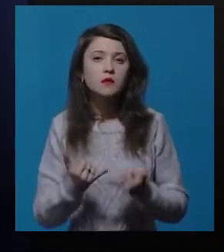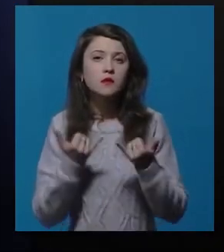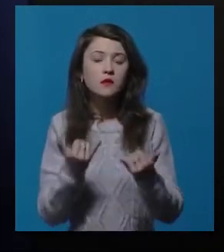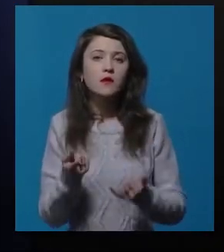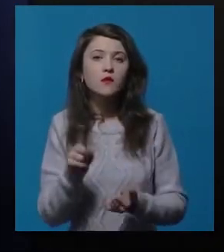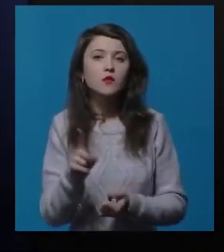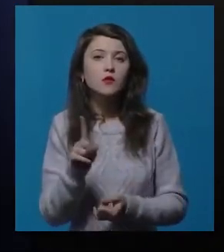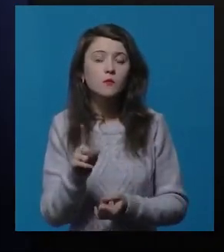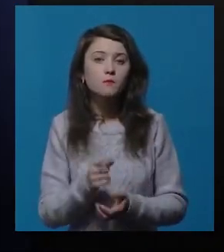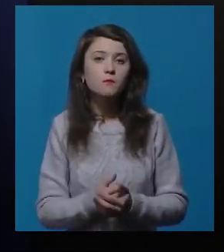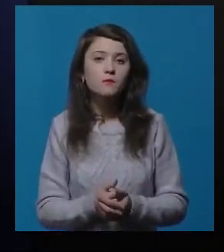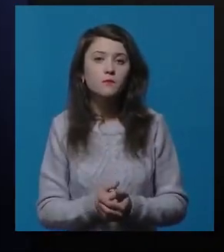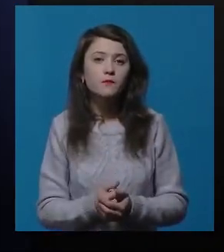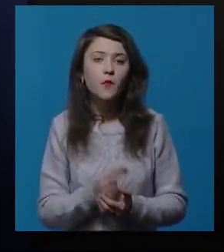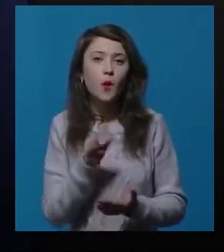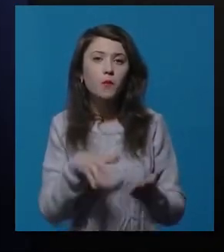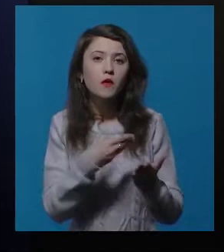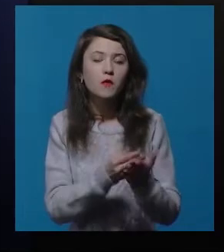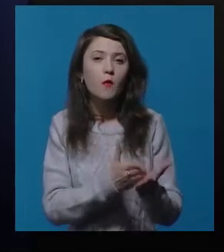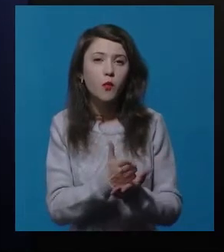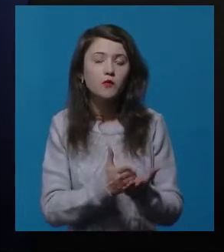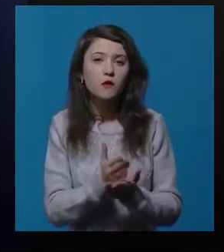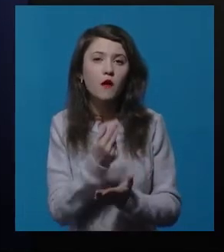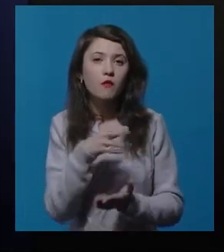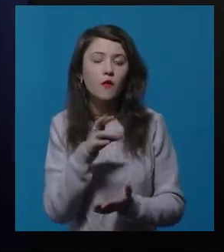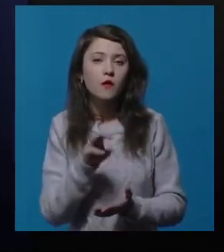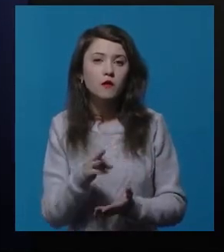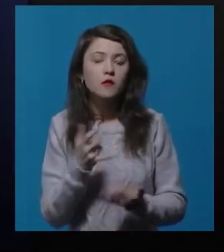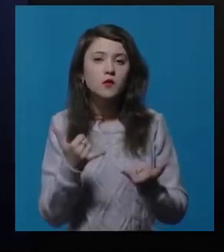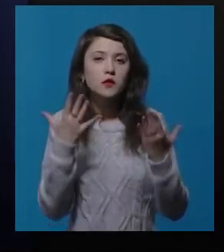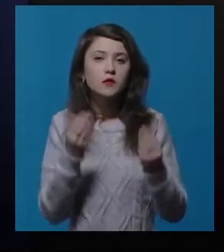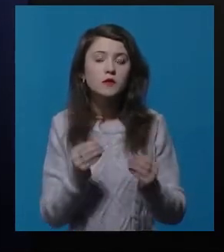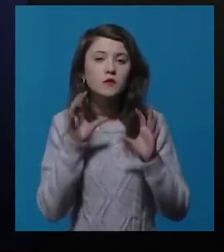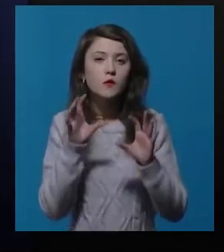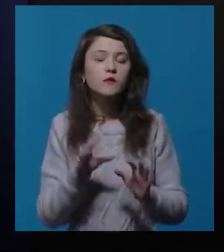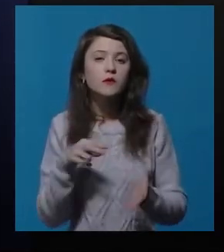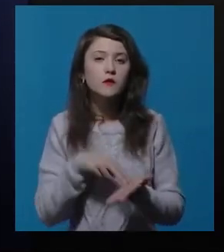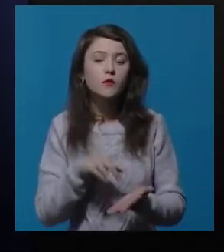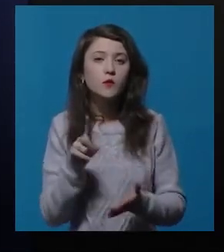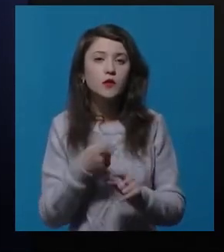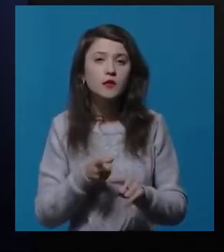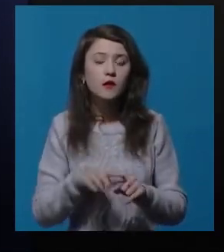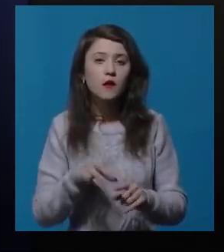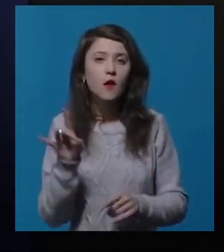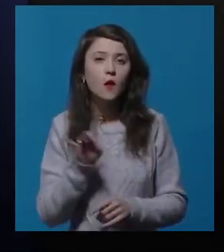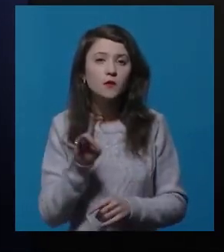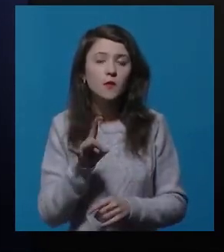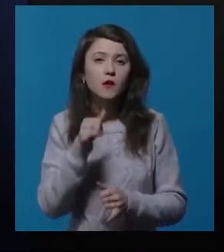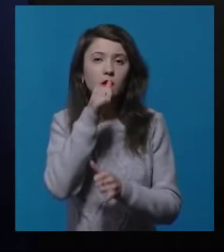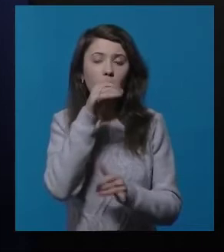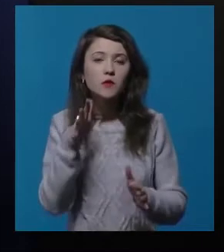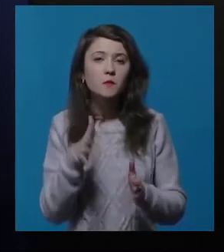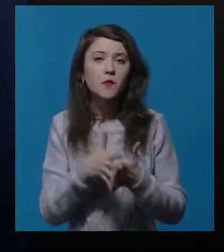щоб оплатити послуги адвоката. На сьогоднішній день законом встановлено, що цей розмір не може